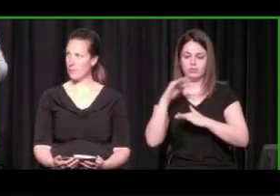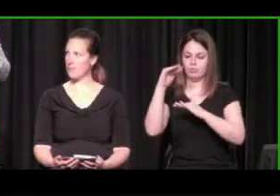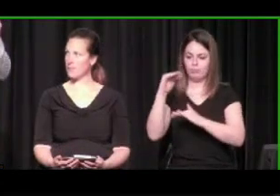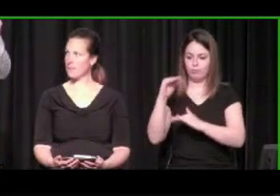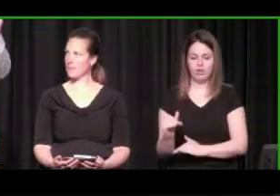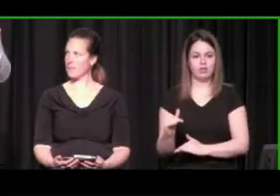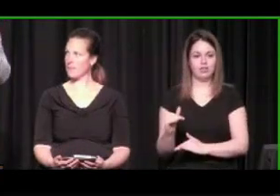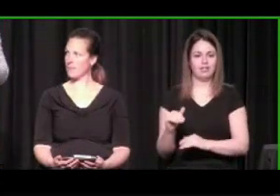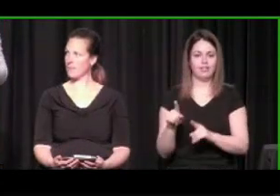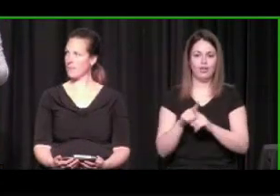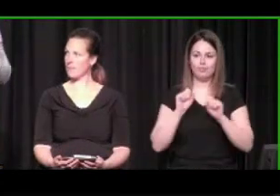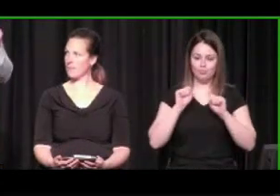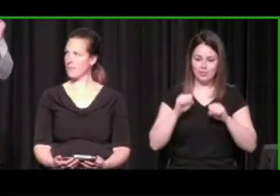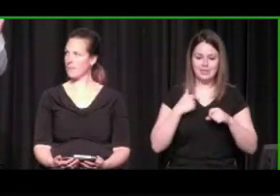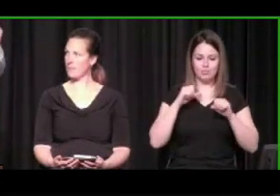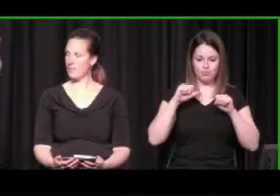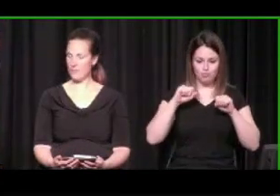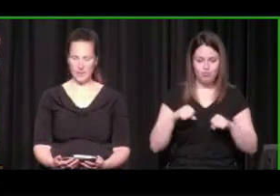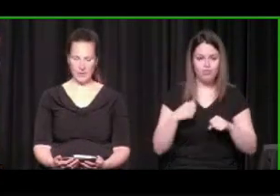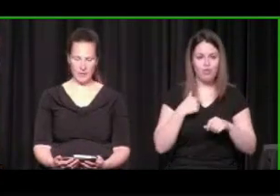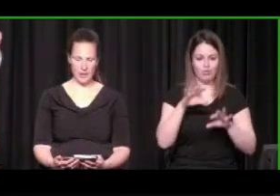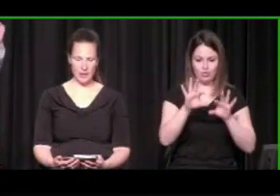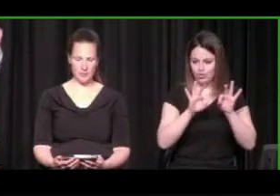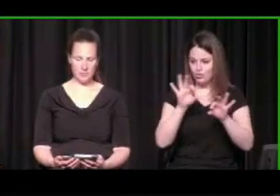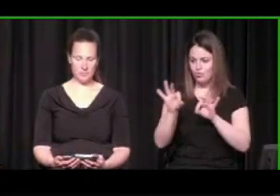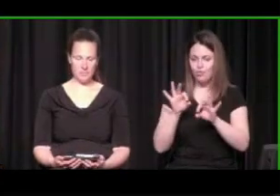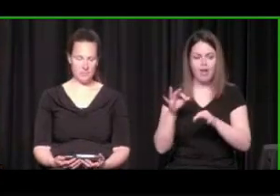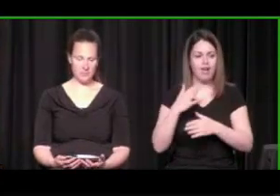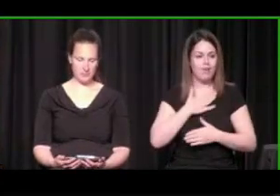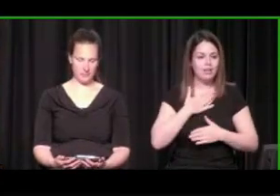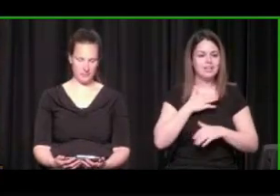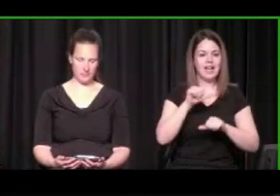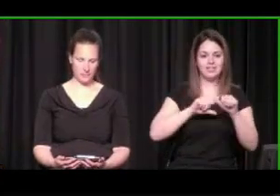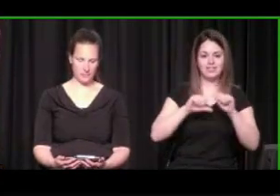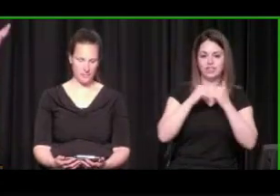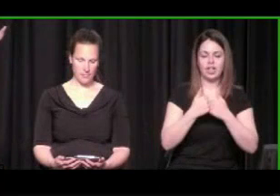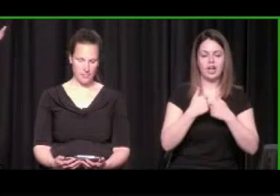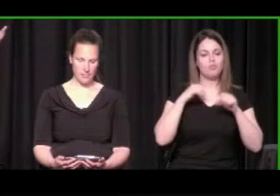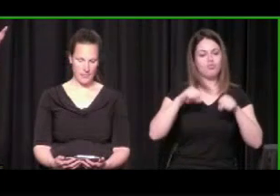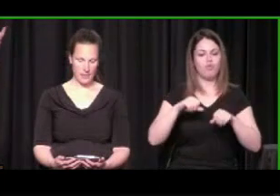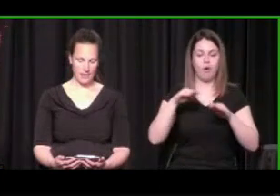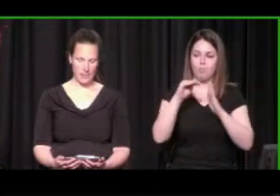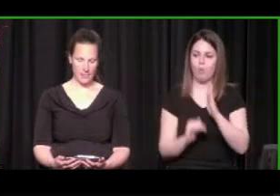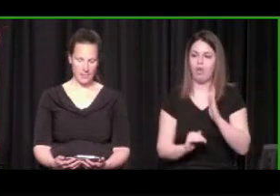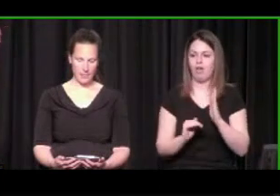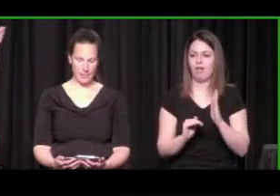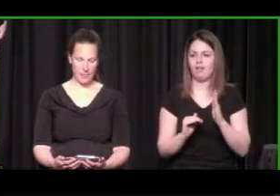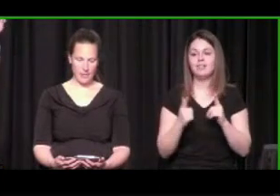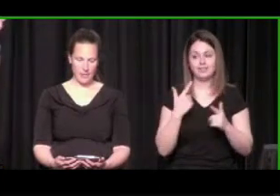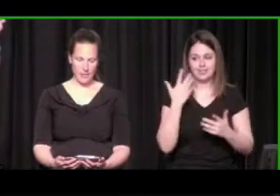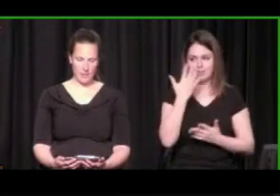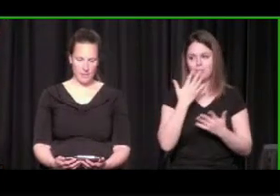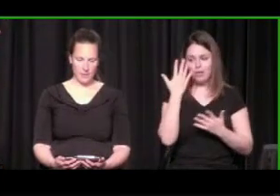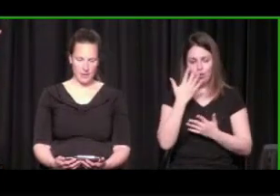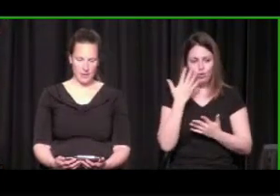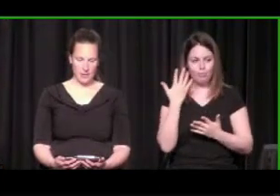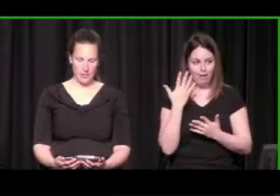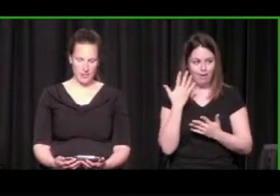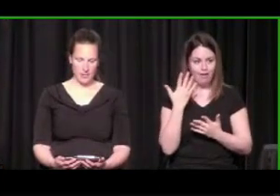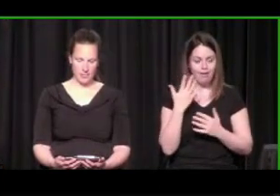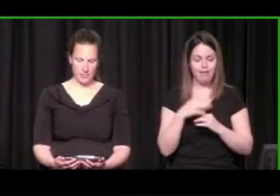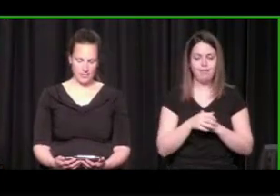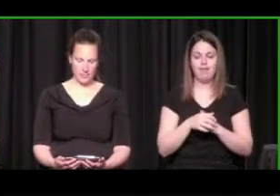avait de possibilité d'avoir du pouvoir sur le choix de ses loisirs et de ses activités sociales, ce qui est quand même préoccupant, puis ce qui est quand même un